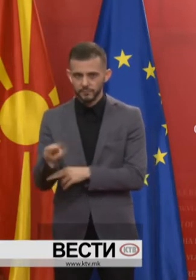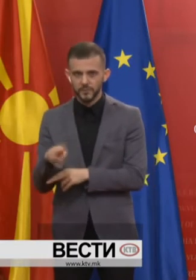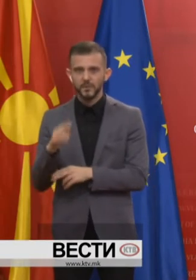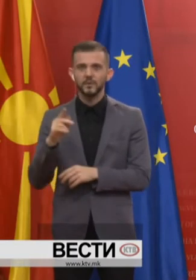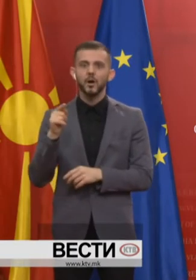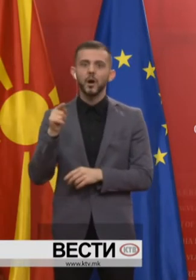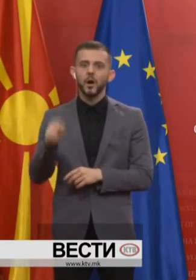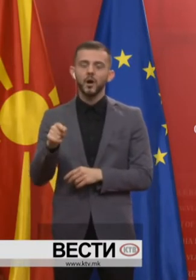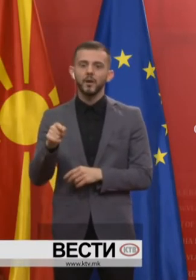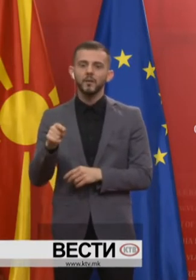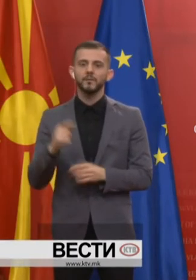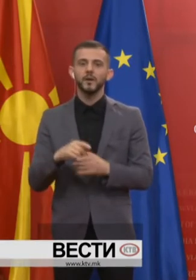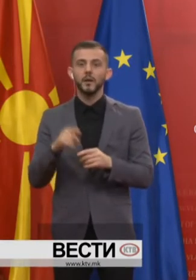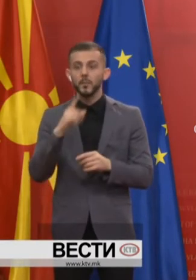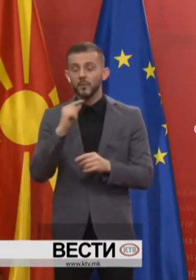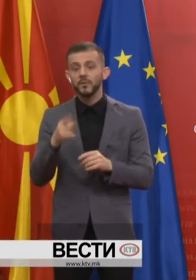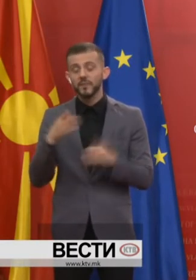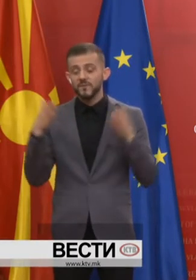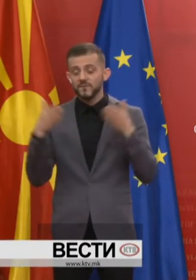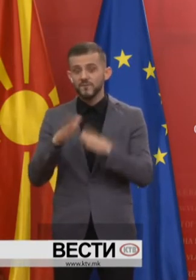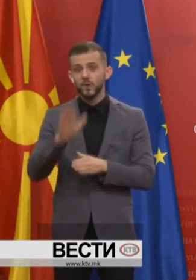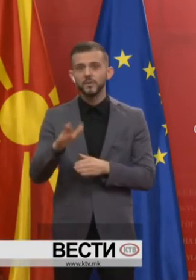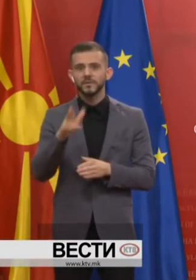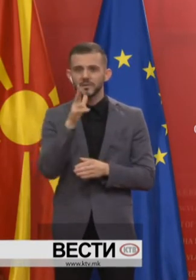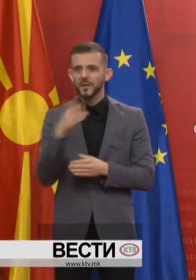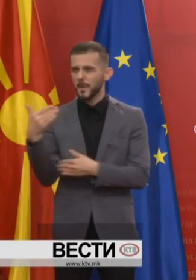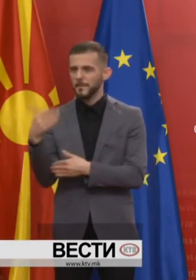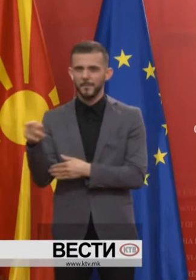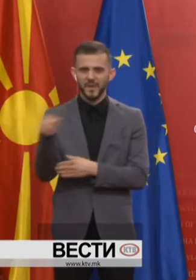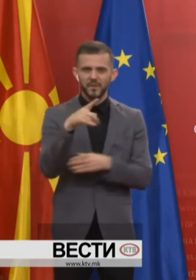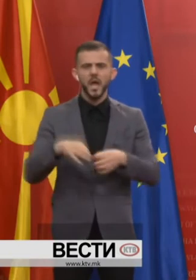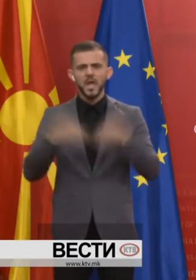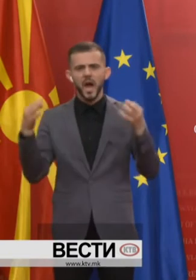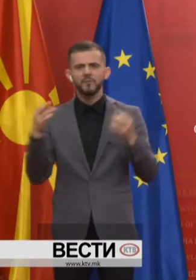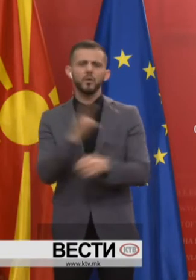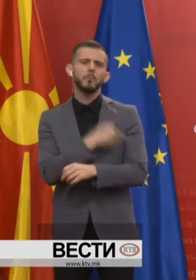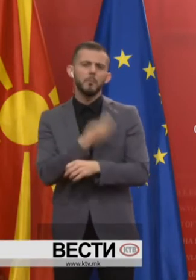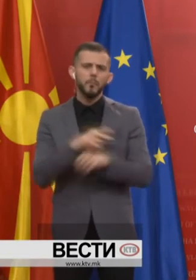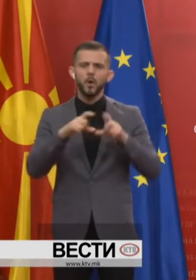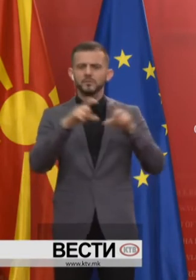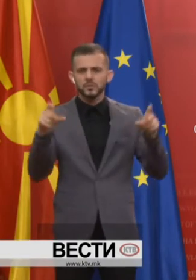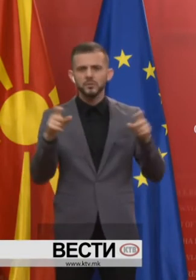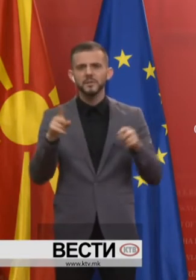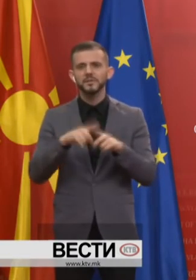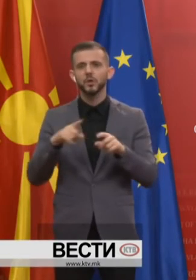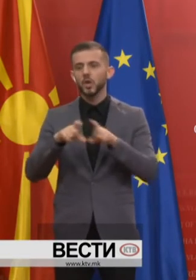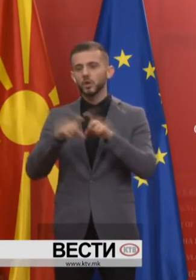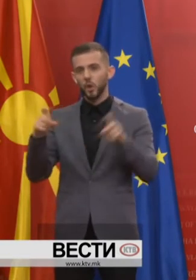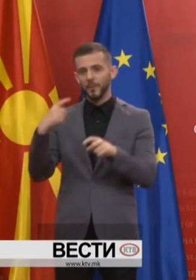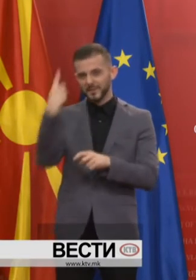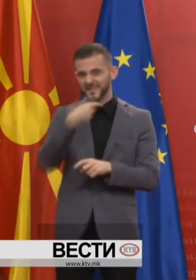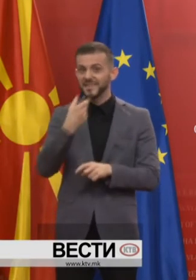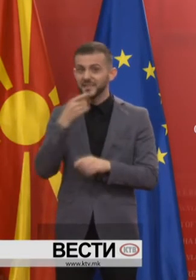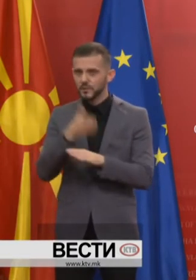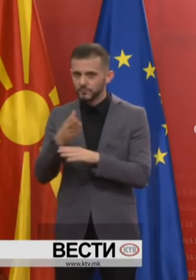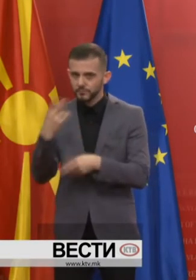нивна надлежност, но со особен фокус на приватни и јавни здравствени установи, како и домови за стари лица, а во